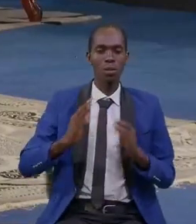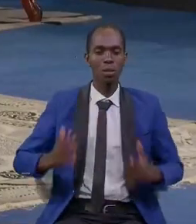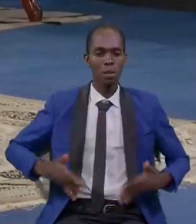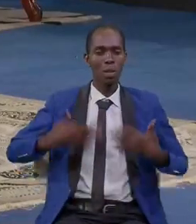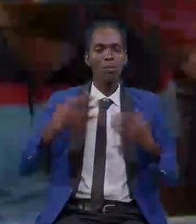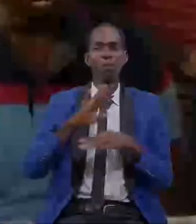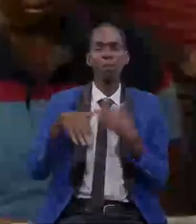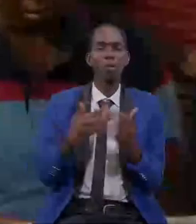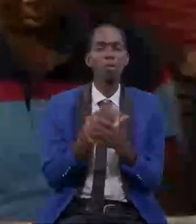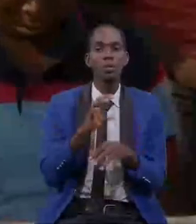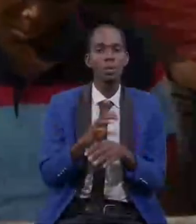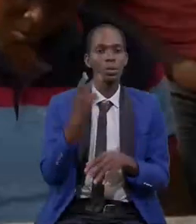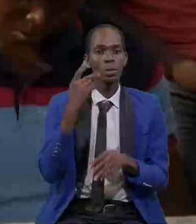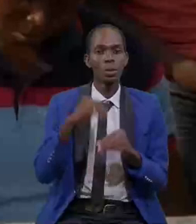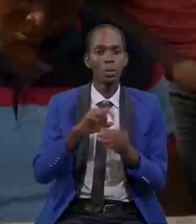l'Église?